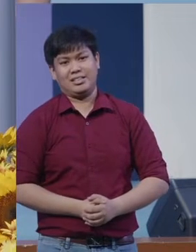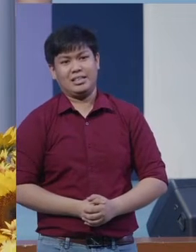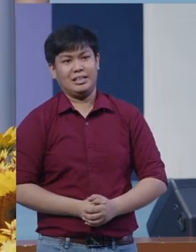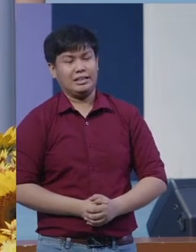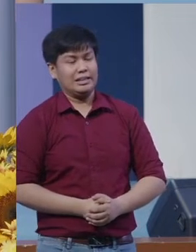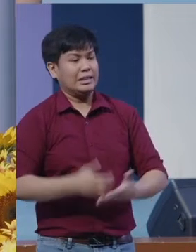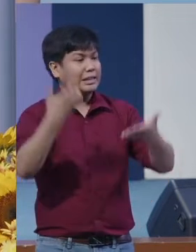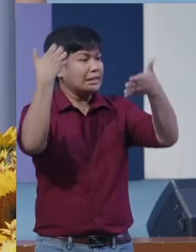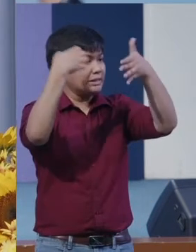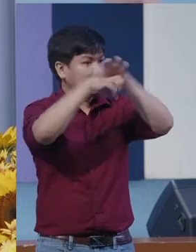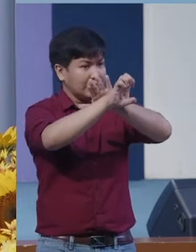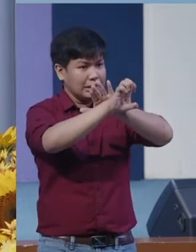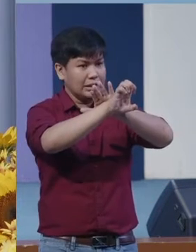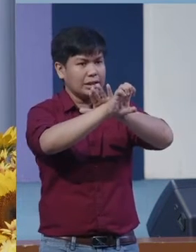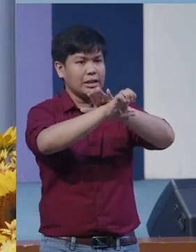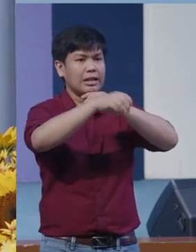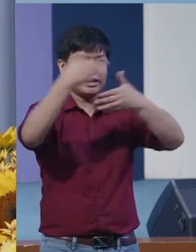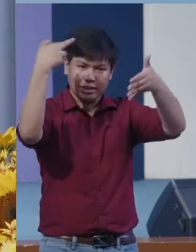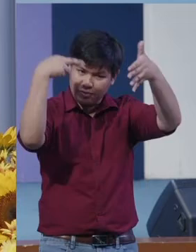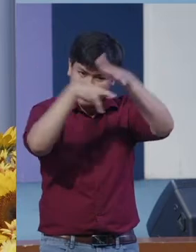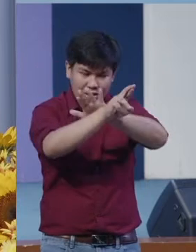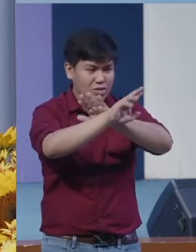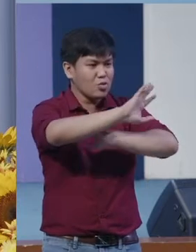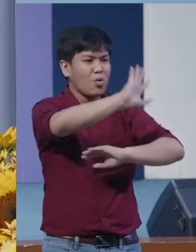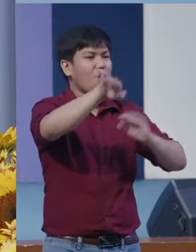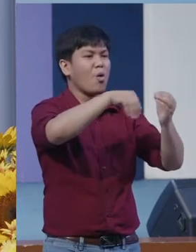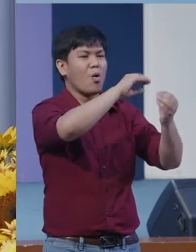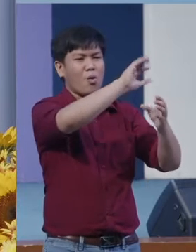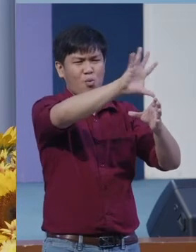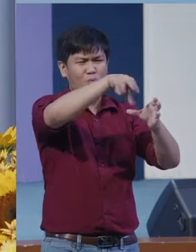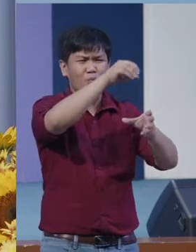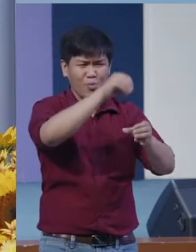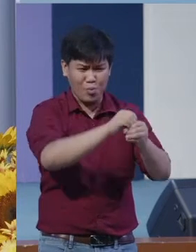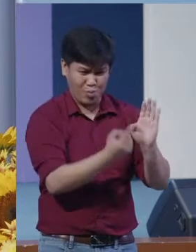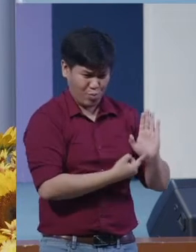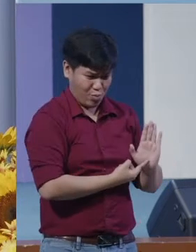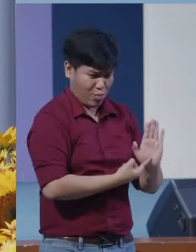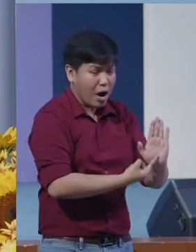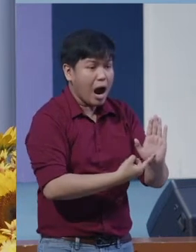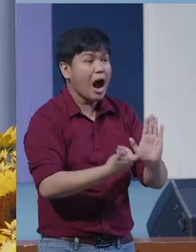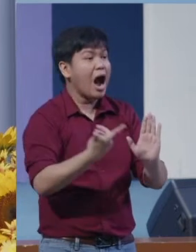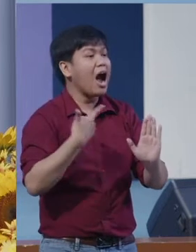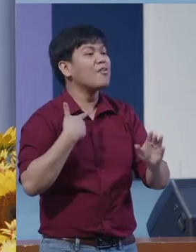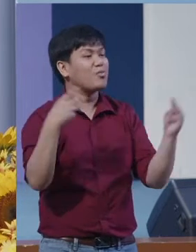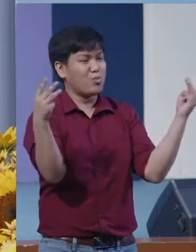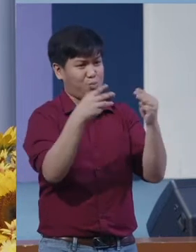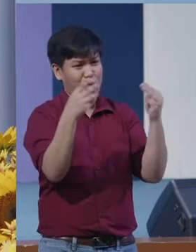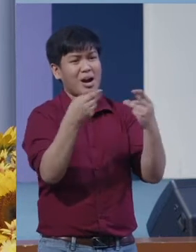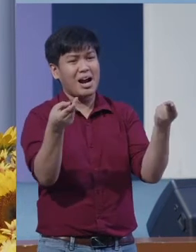napapaloob po roon ang prophecy tungkol sa nangyayari sa Israel ngayon.